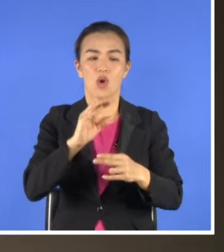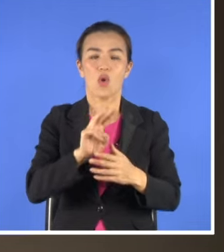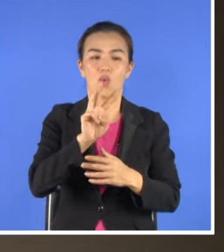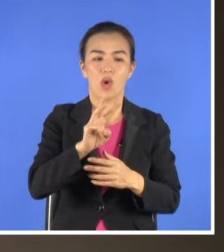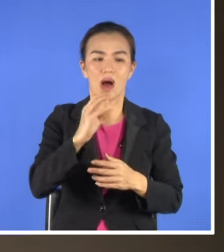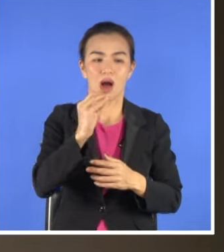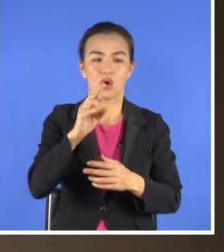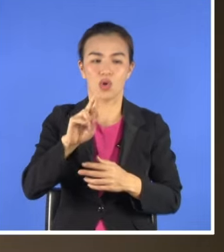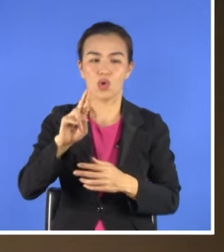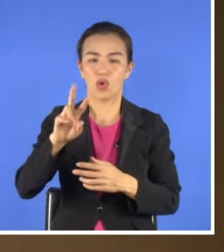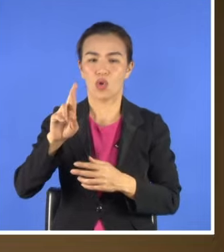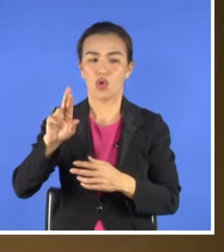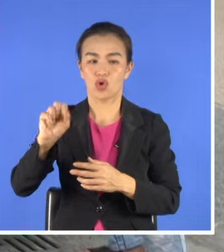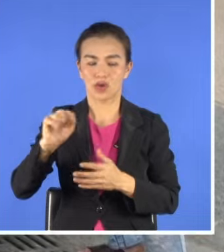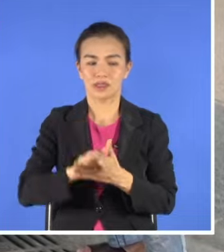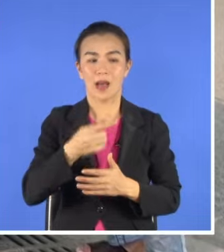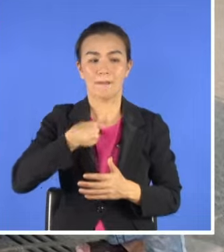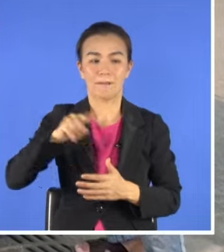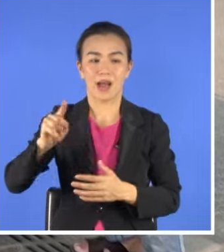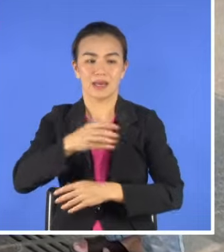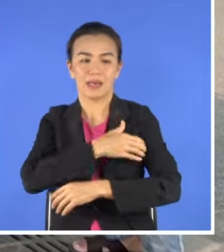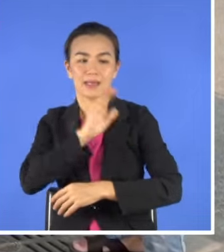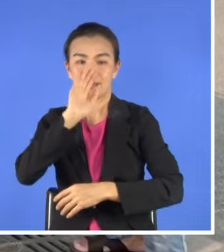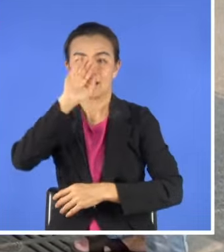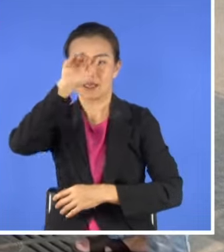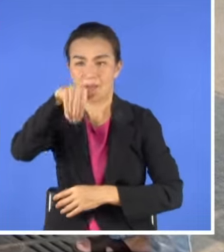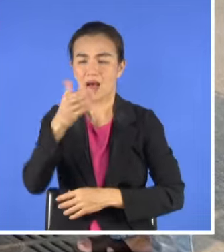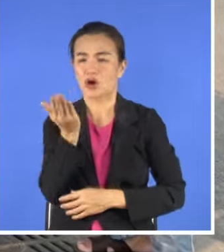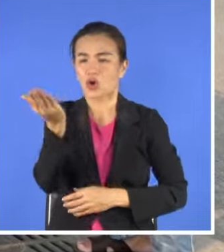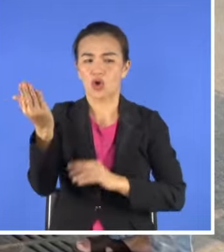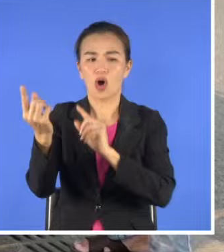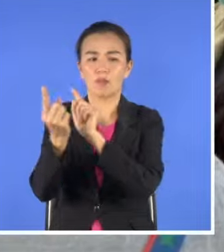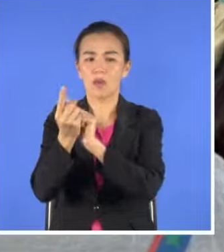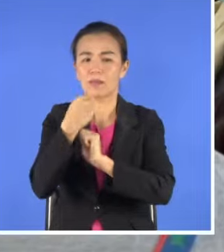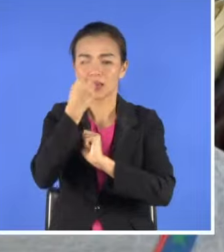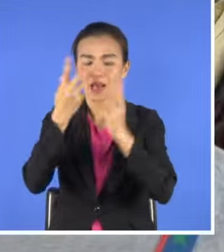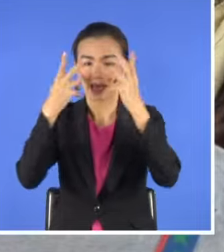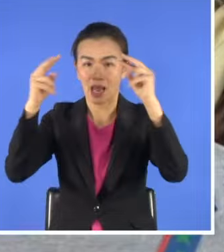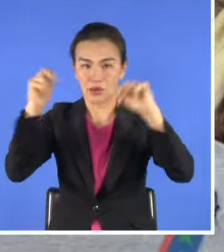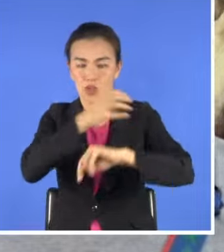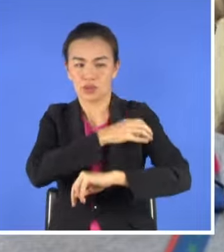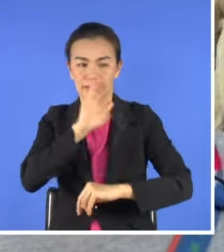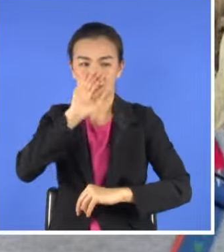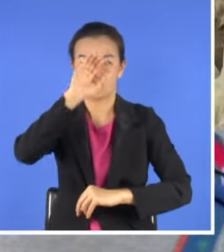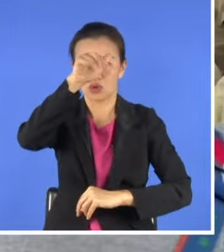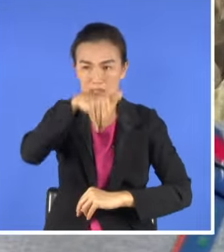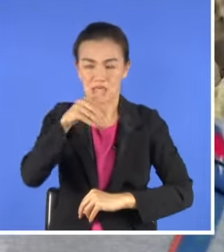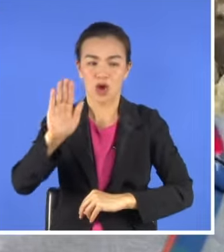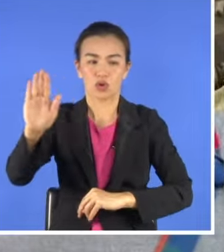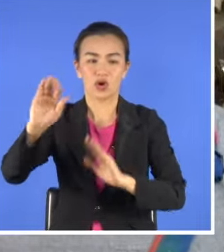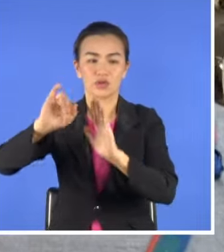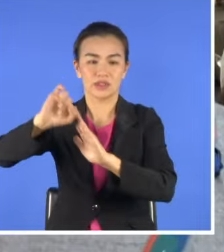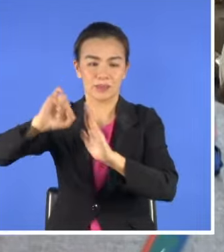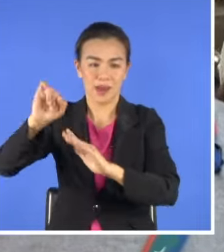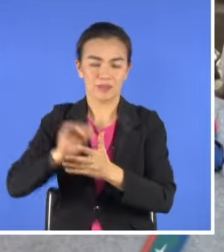างไปที่เทศบาลนครเชียงใหม่เพื่อจะขอเข้าพบนายอัศนีบูรณุปกรณ์นายกเทศมนตรีนครเชียงใหม่คือทางด้านตัวแ